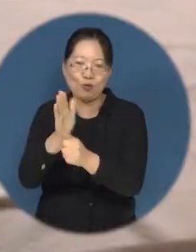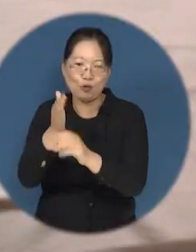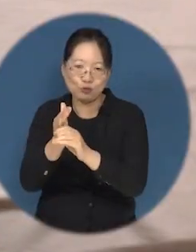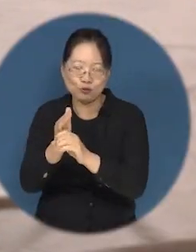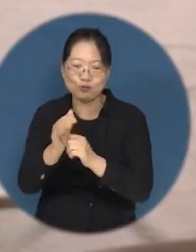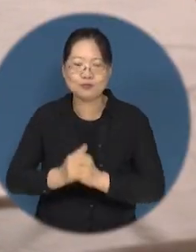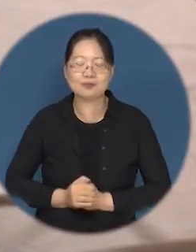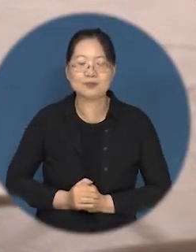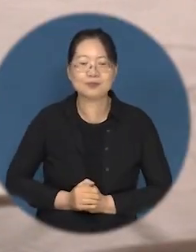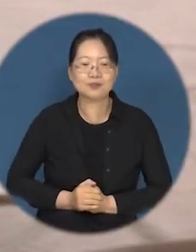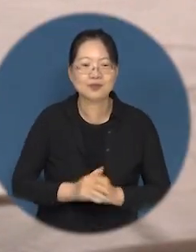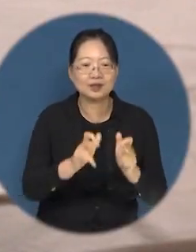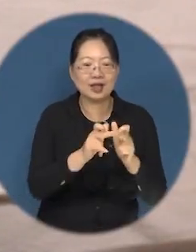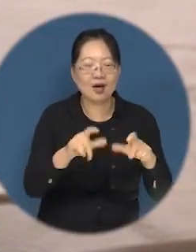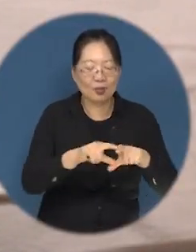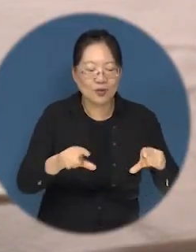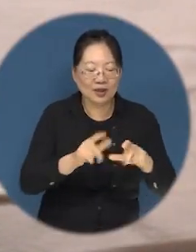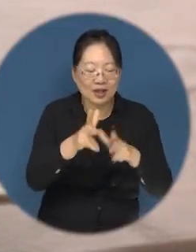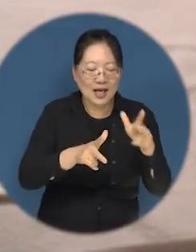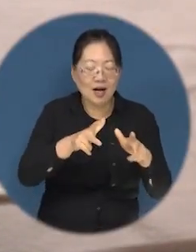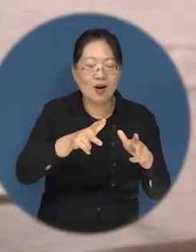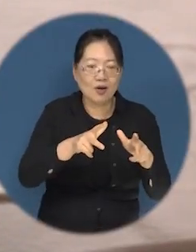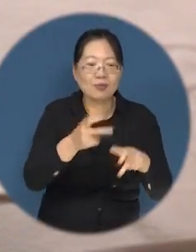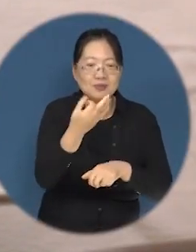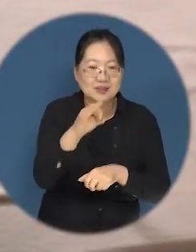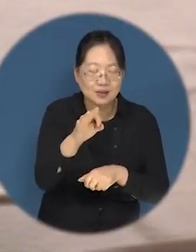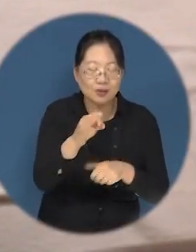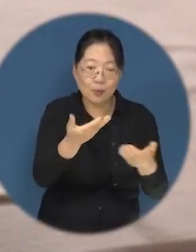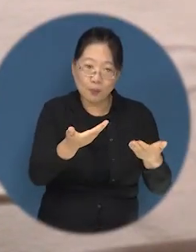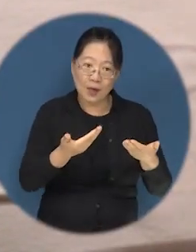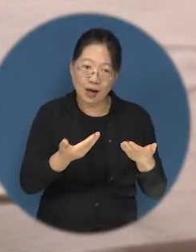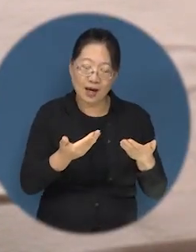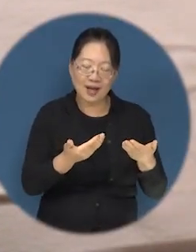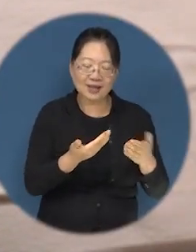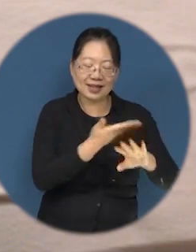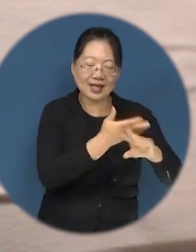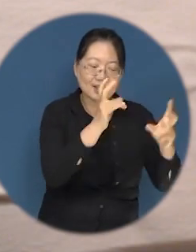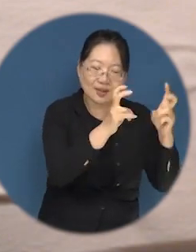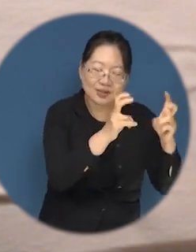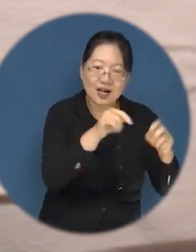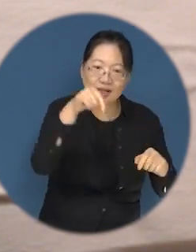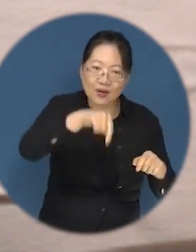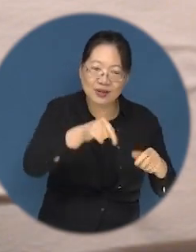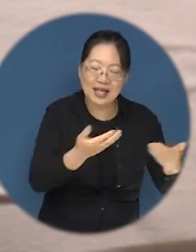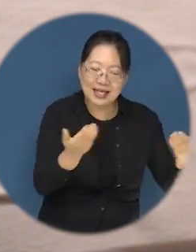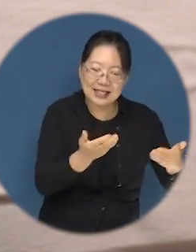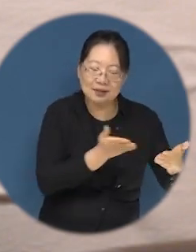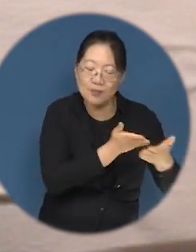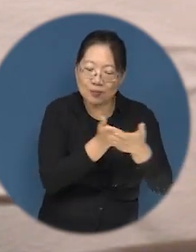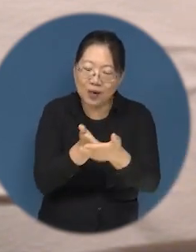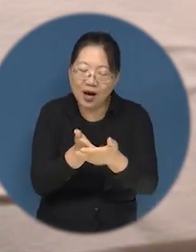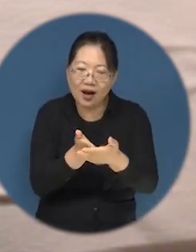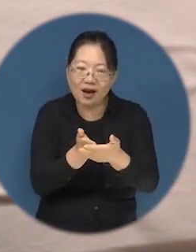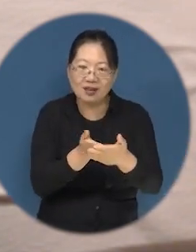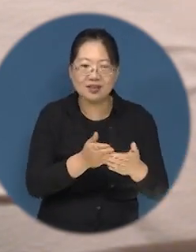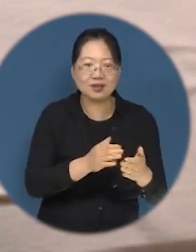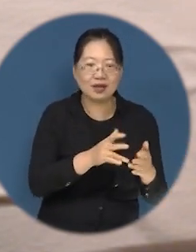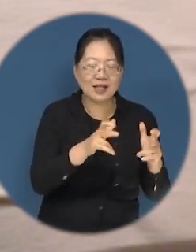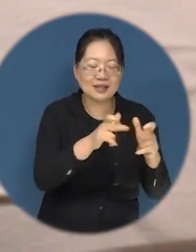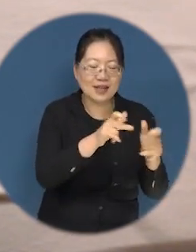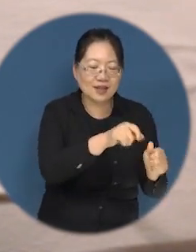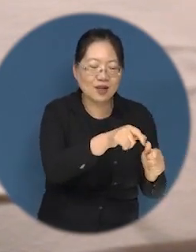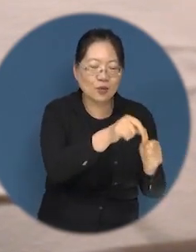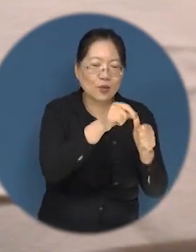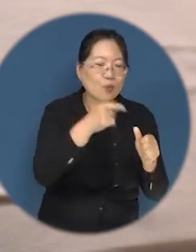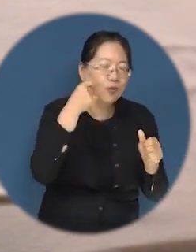그러네요. 예. 장애인 표준 사업장이 되면 예. 기업체들은 이쪽에 업무를 의뢰하면 그만큼 예. 과태료를 깎아주니까